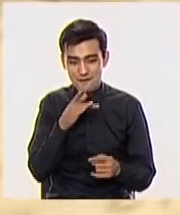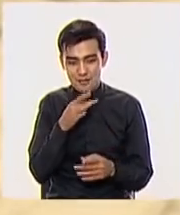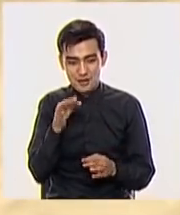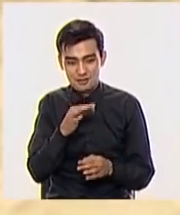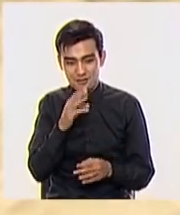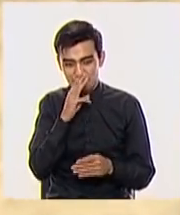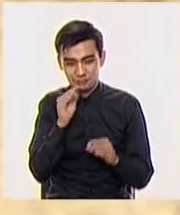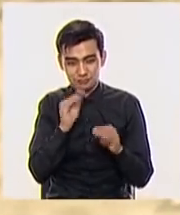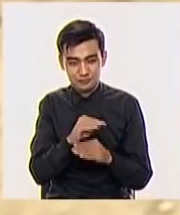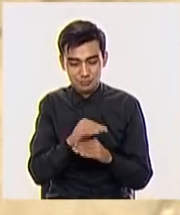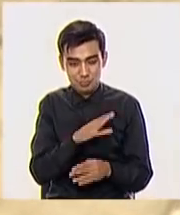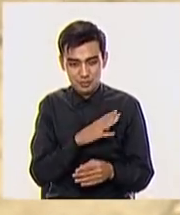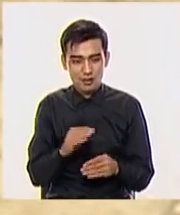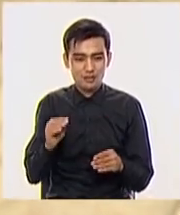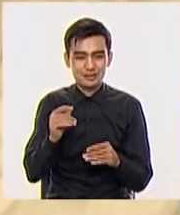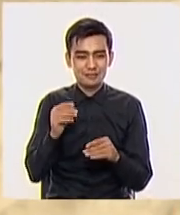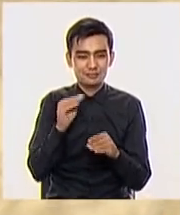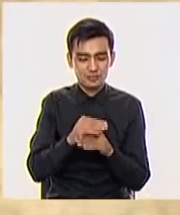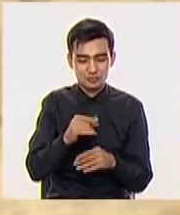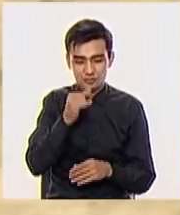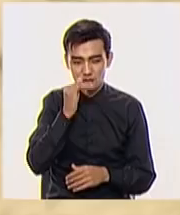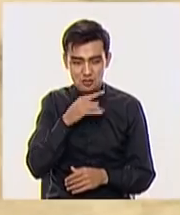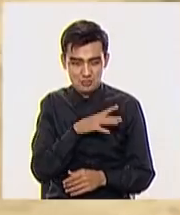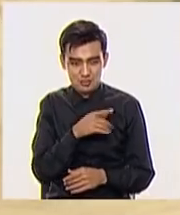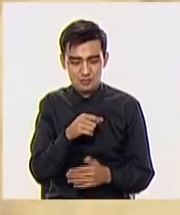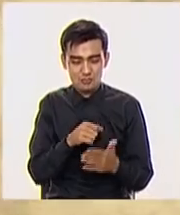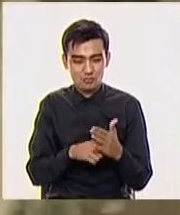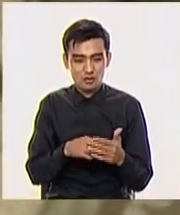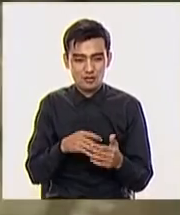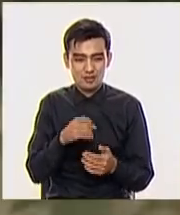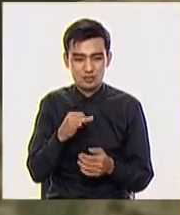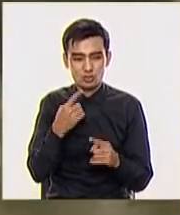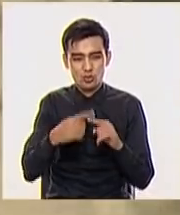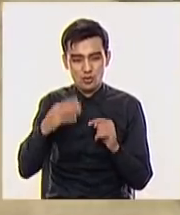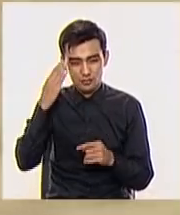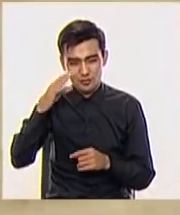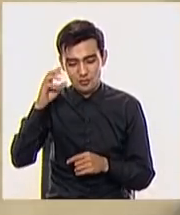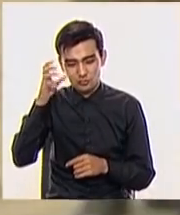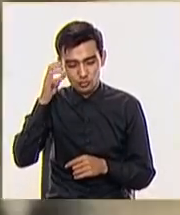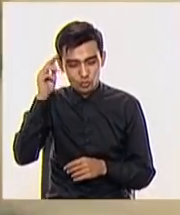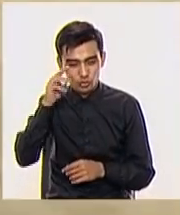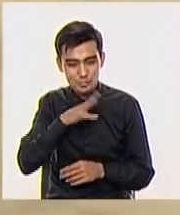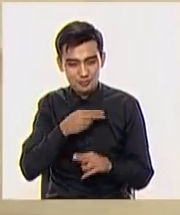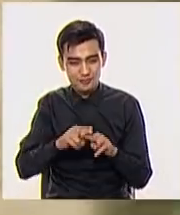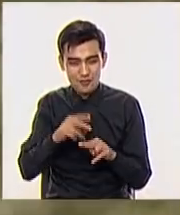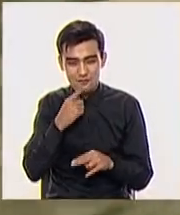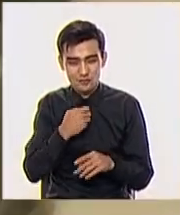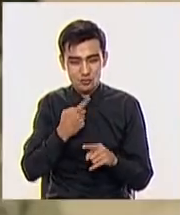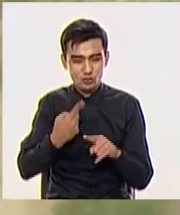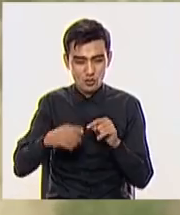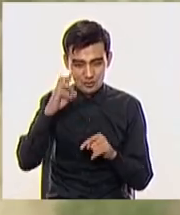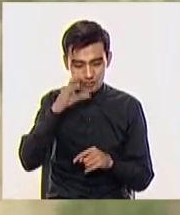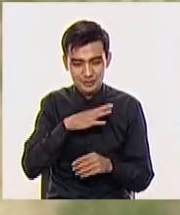өтілі кезеңіне деп қаражат өндірудің мүмкін емес екенін айтады. Десе де өзге де мемлекетте білім алғандардың кейбірі ол мерзімді сот